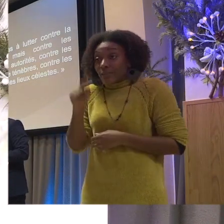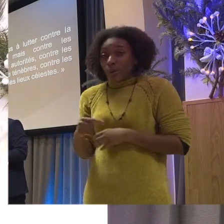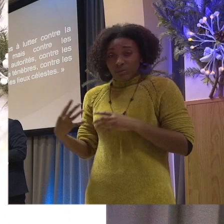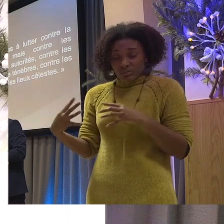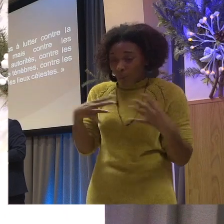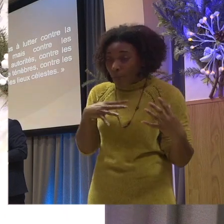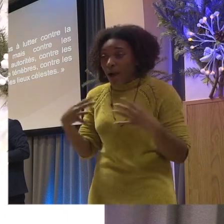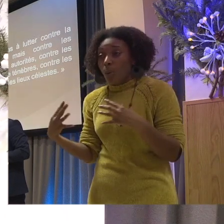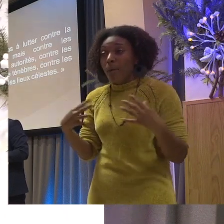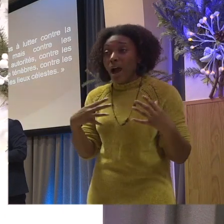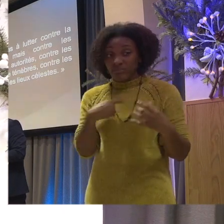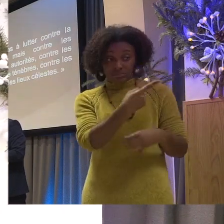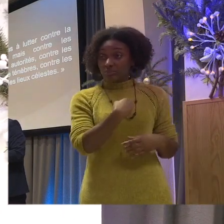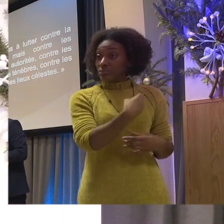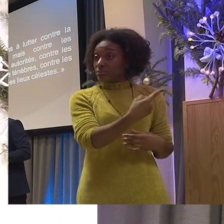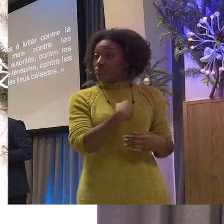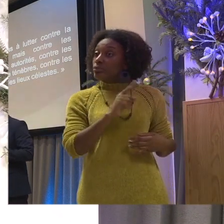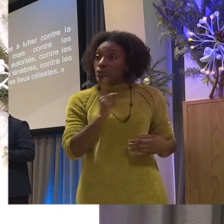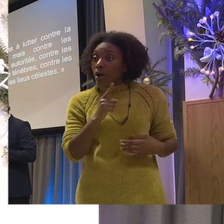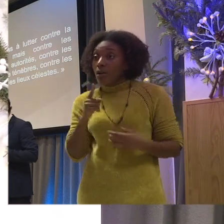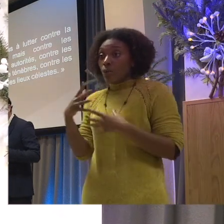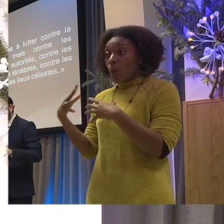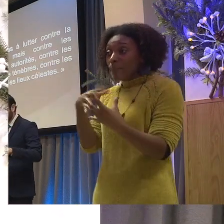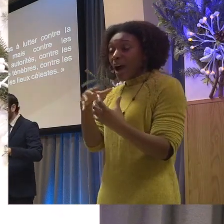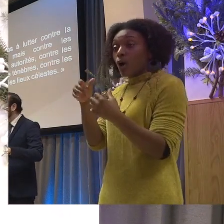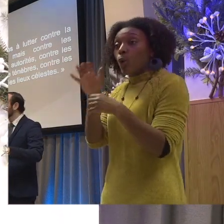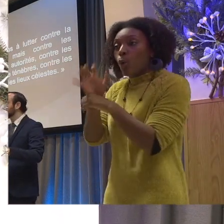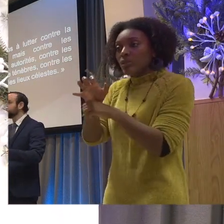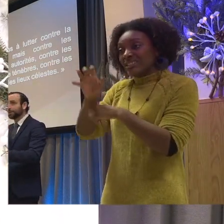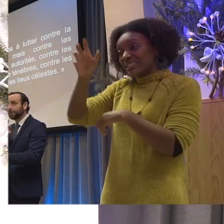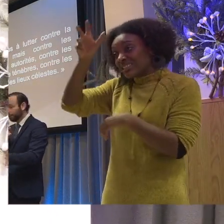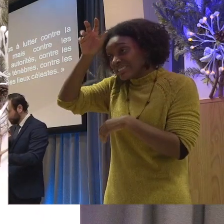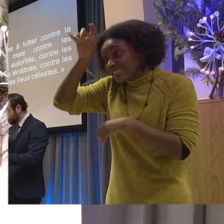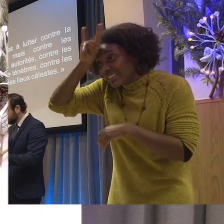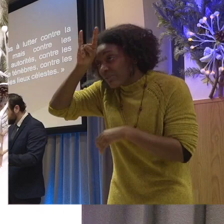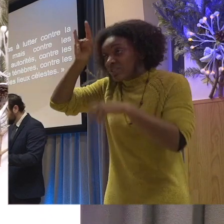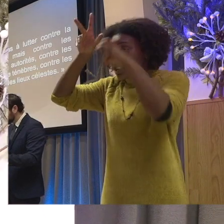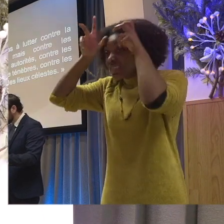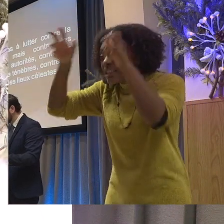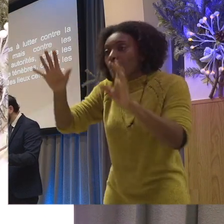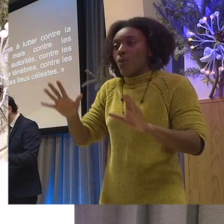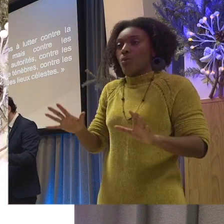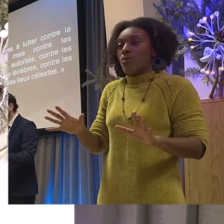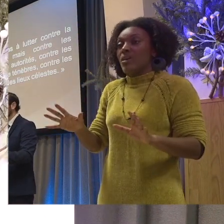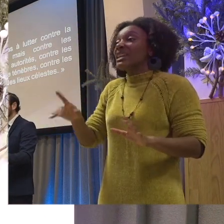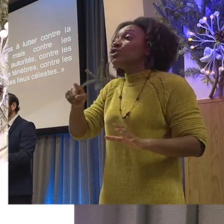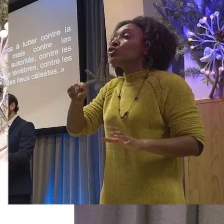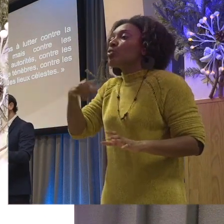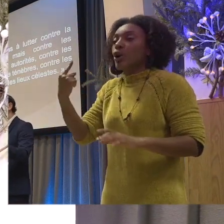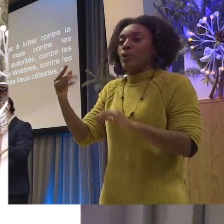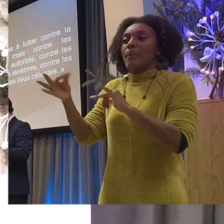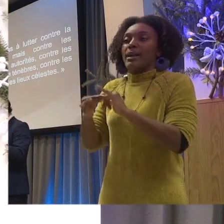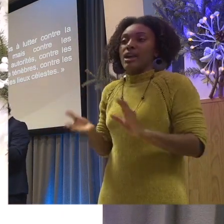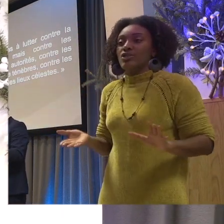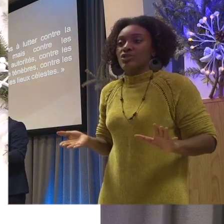dominations. Et vous devez lutter contre ce qu'on a appelé lors de cette série les tueurs de mariage. Ils